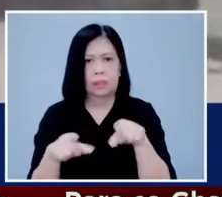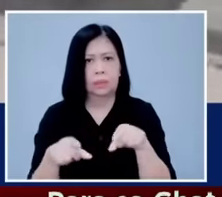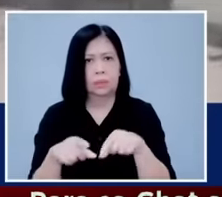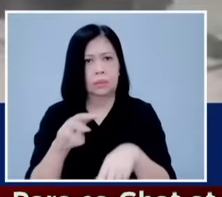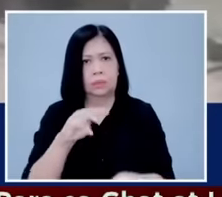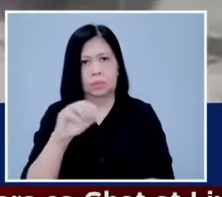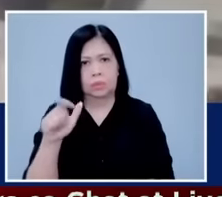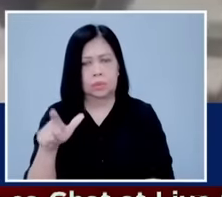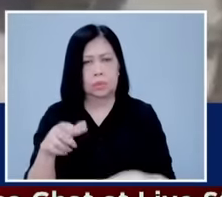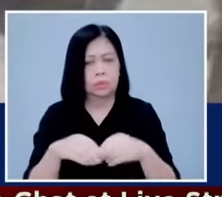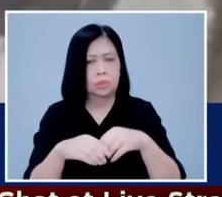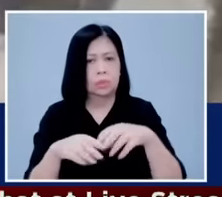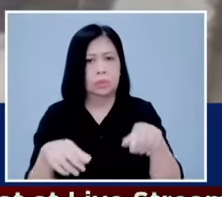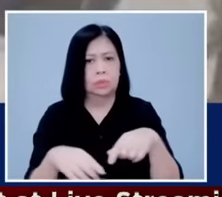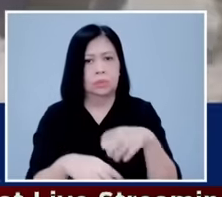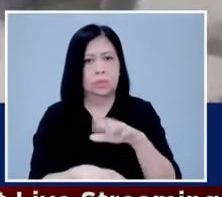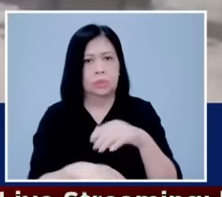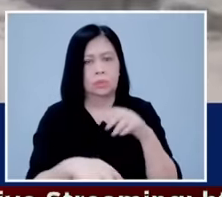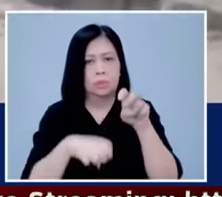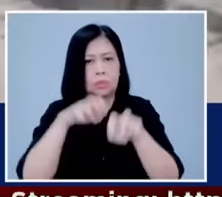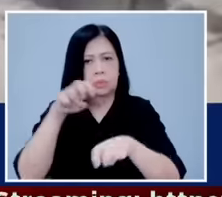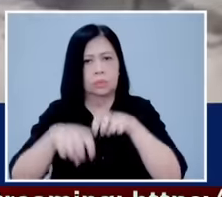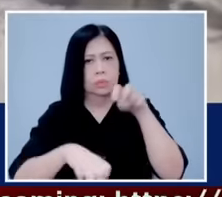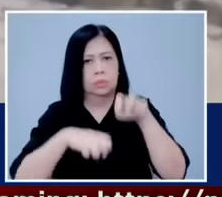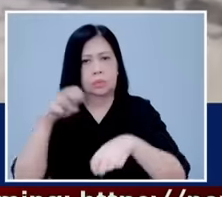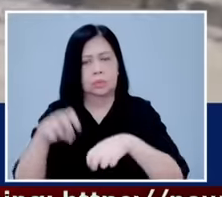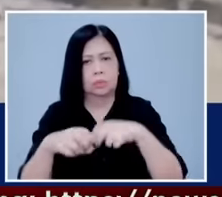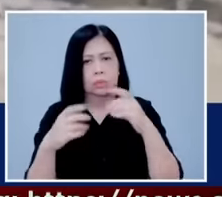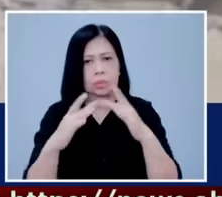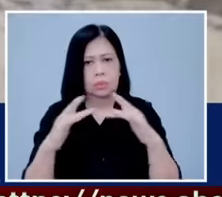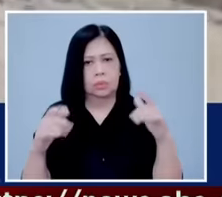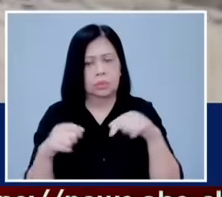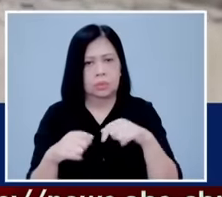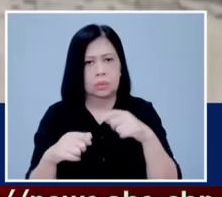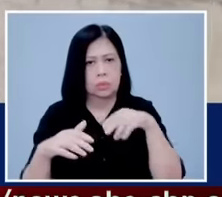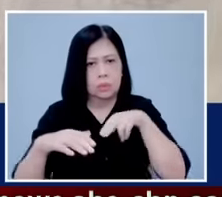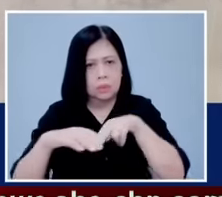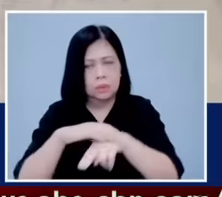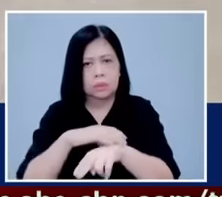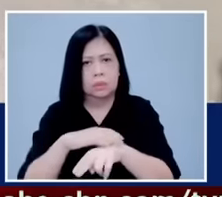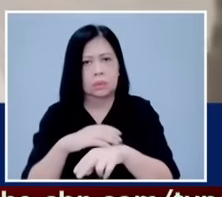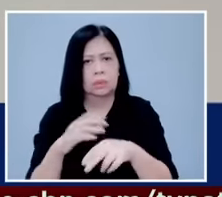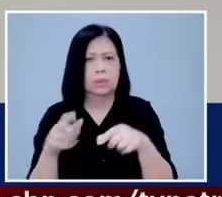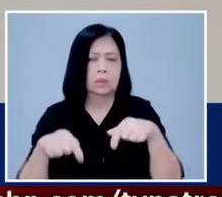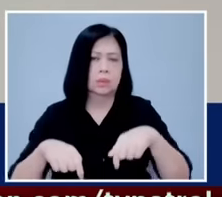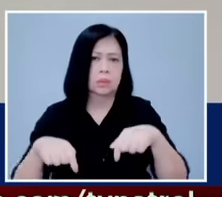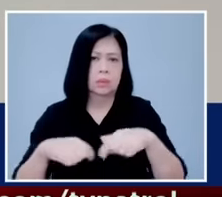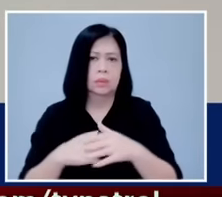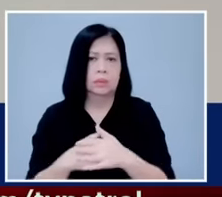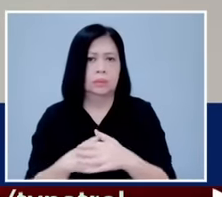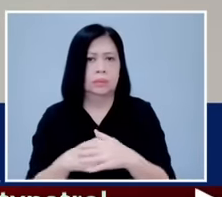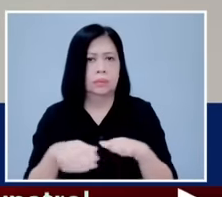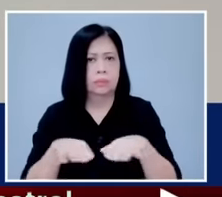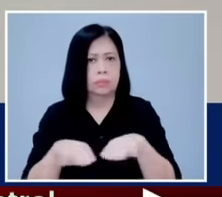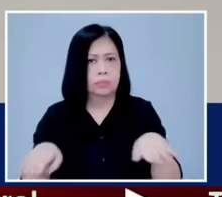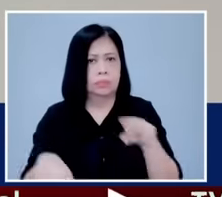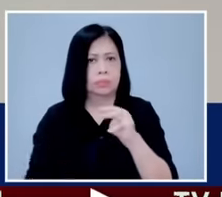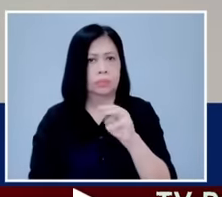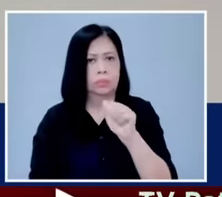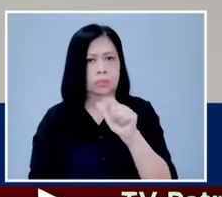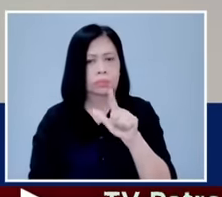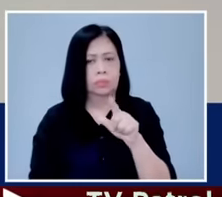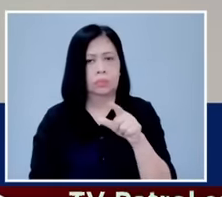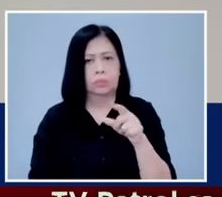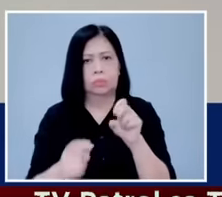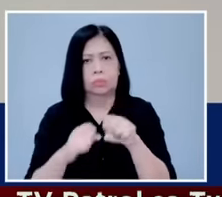may compound ng tiryahan. Tapos naka-access na sila sa kanal, naghukay sila dito sa mall para maka-access sila